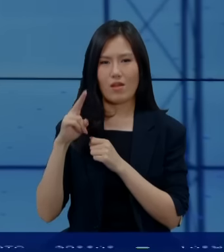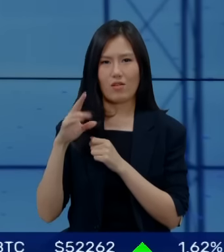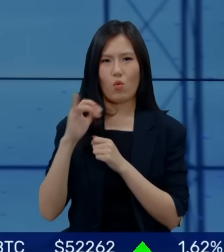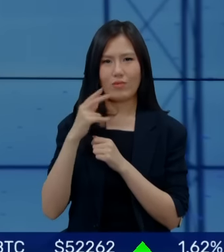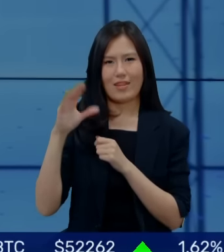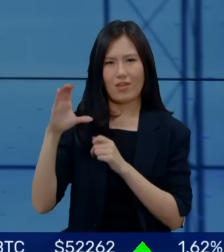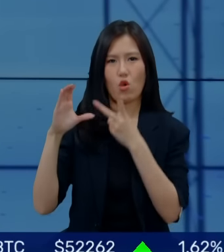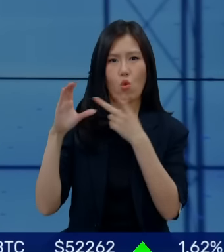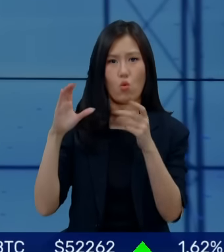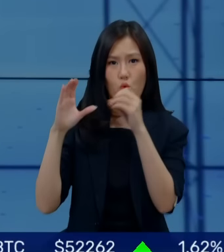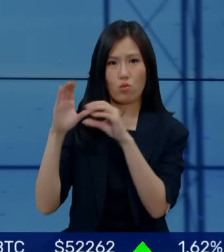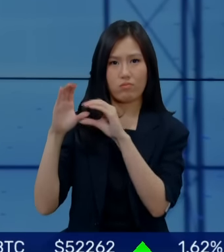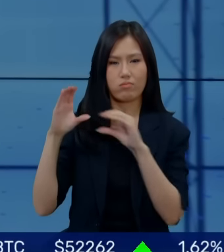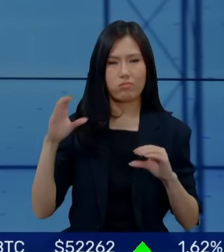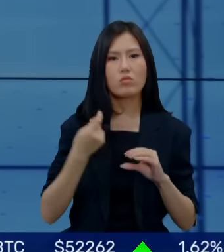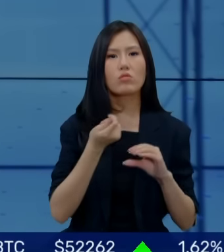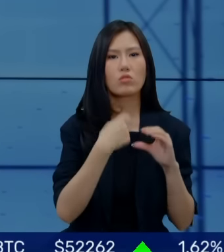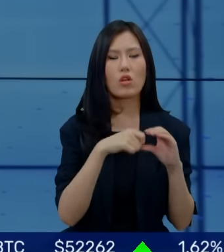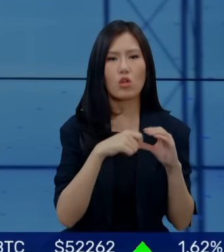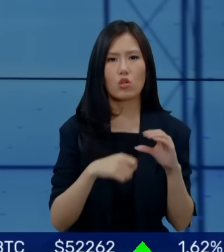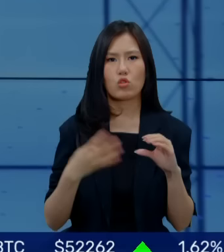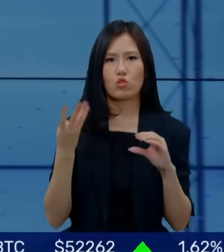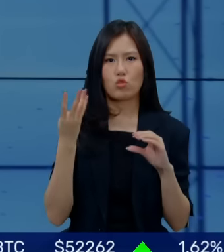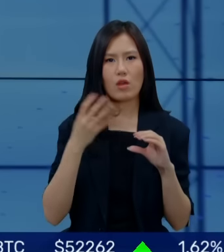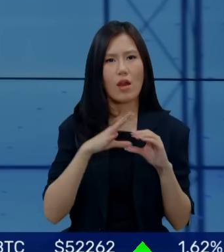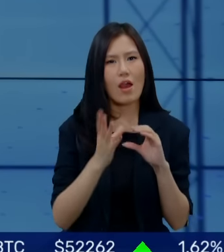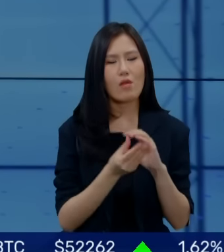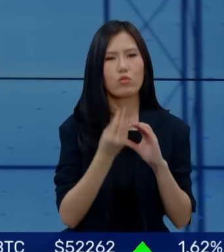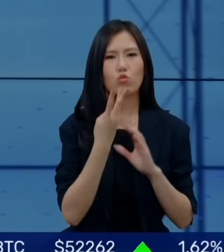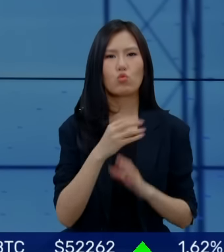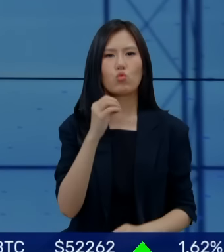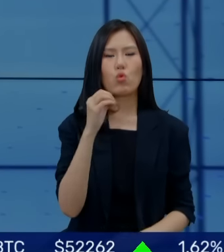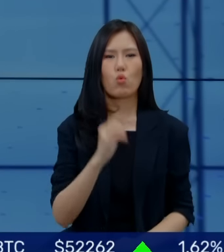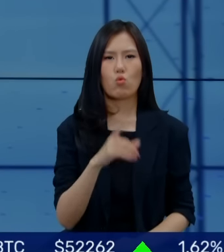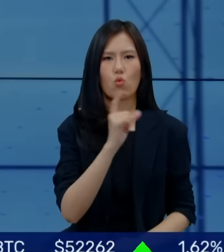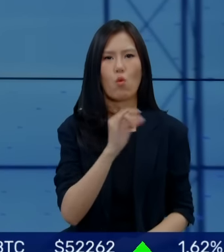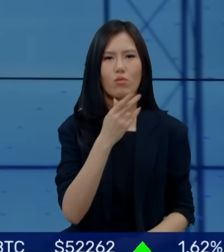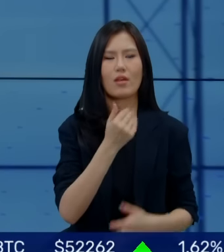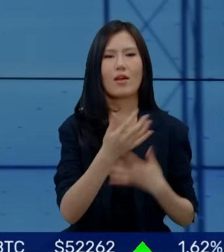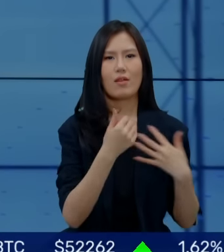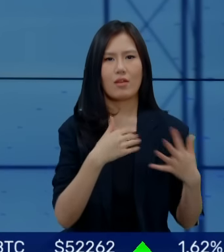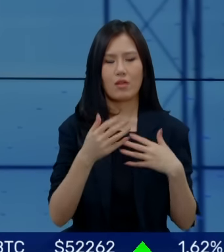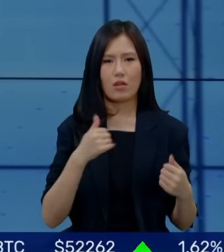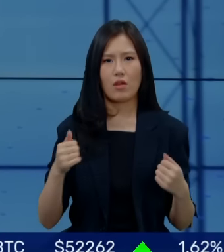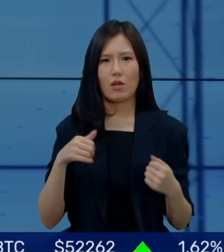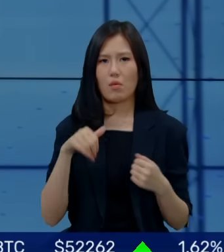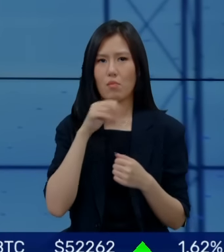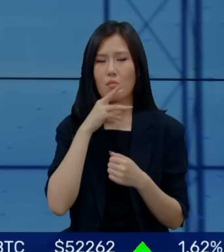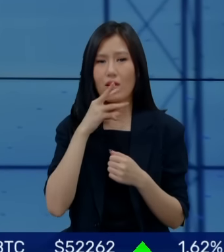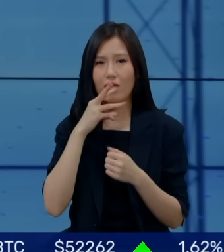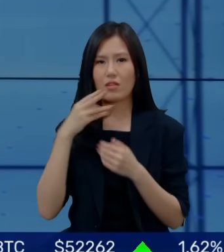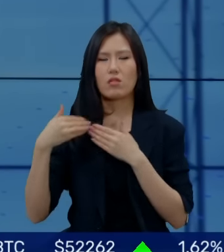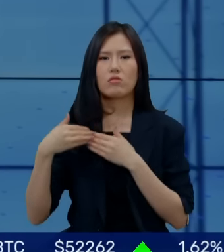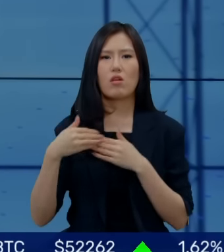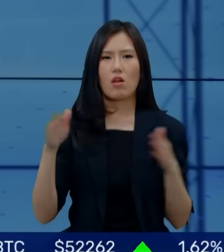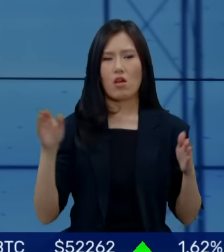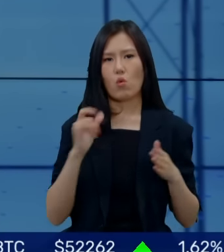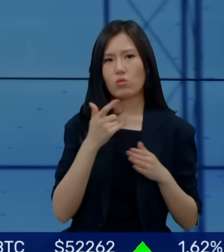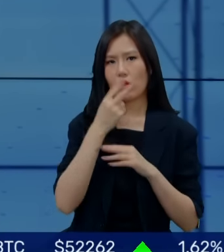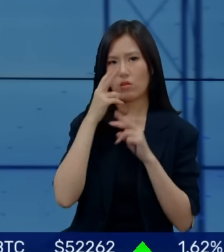санал болголоо. Инснээр компани 40% олон нийтийн эзэмшилд шилжиж, энэ чинээгээр компани засаглал нээлттэй болж байгааг компани удирдлагууд